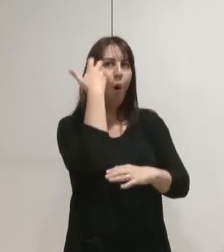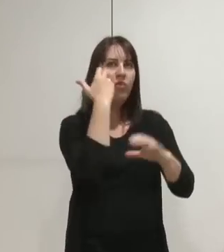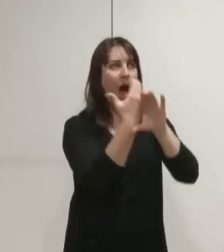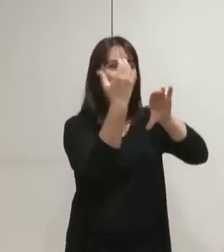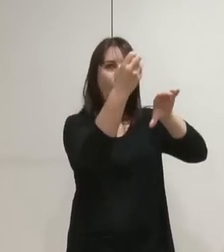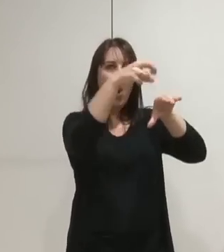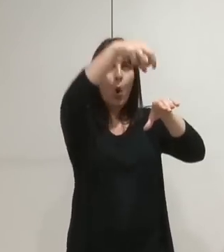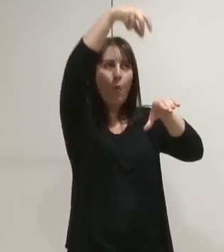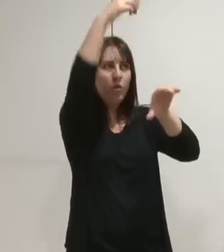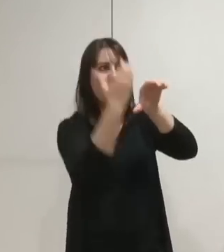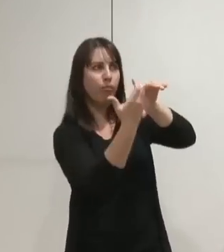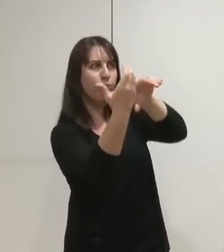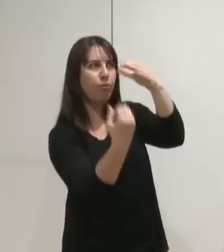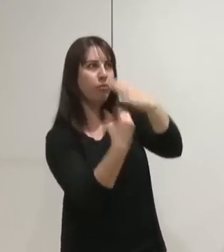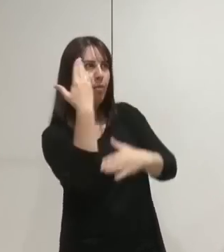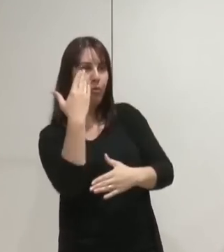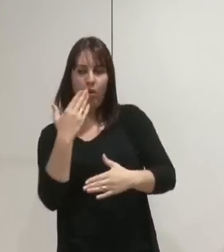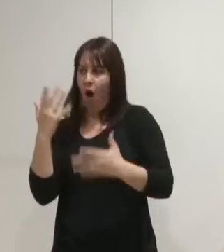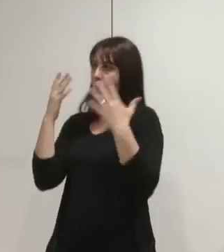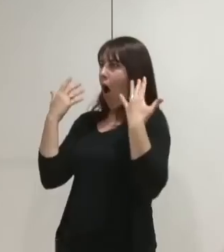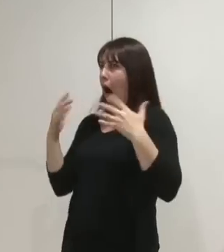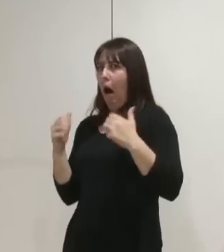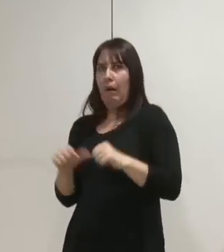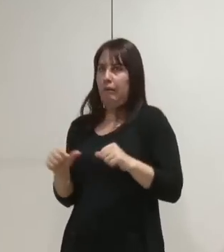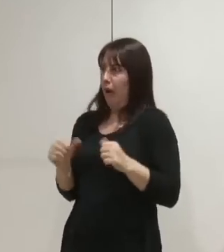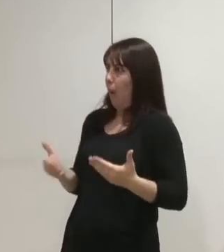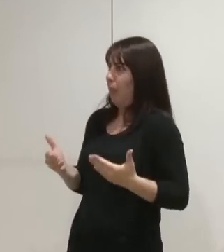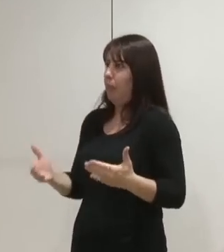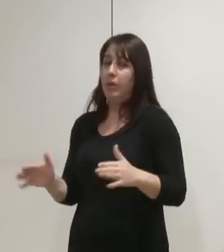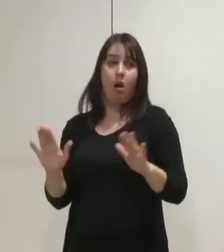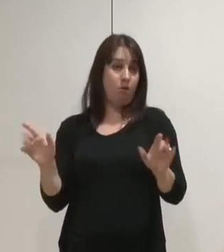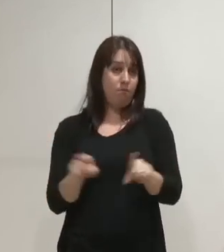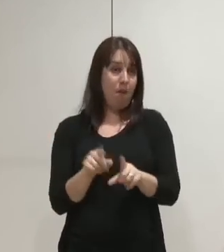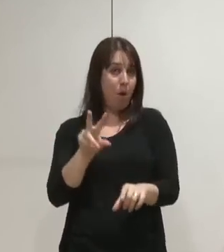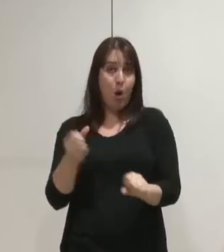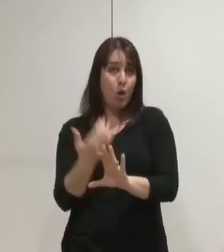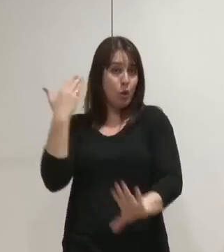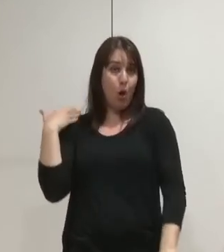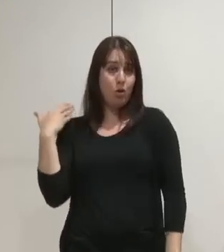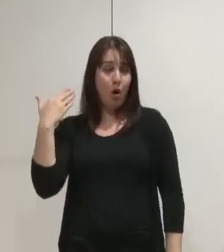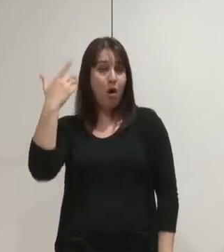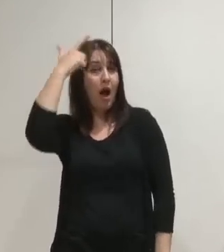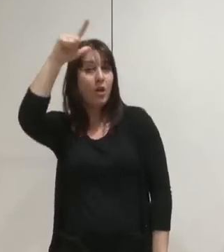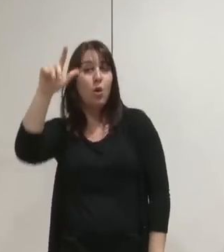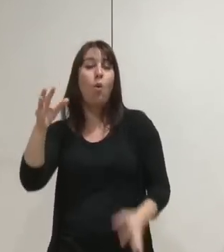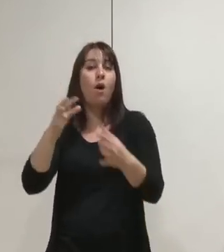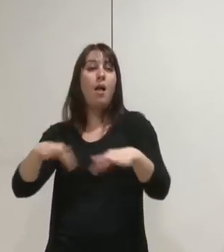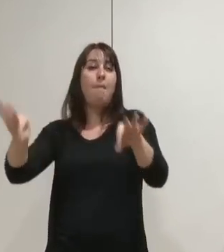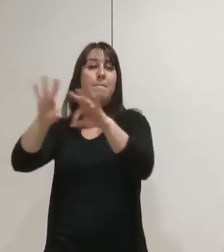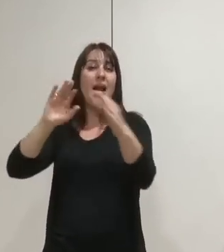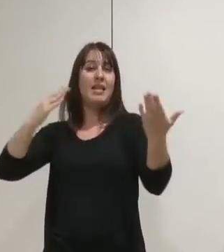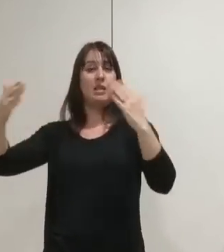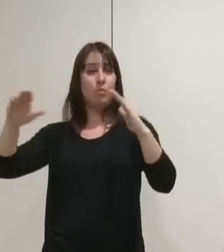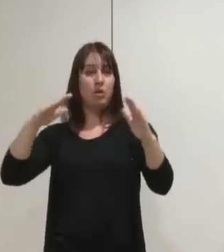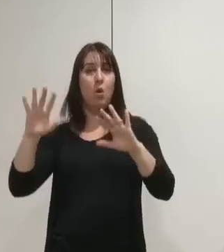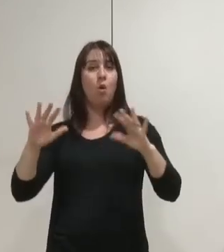donner un exemple très simple et très précis et très concret le cas s'est posé à Lyon il y a 30 ans il y avait un palais des expositions qui était